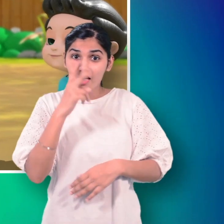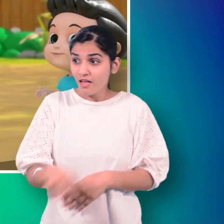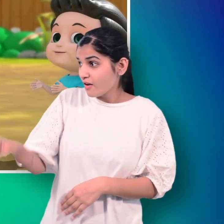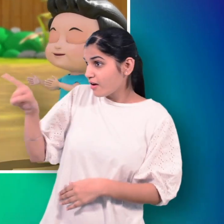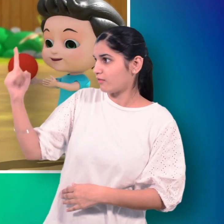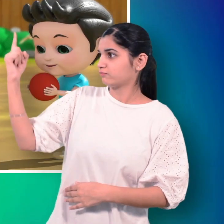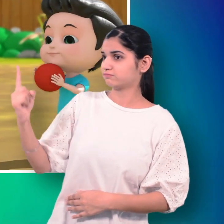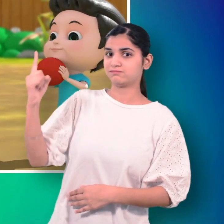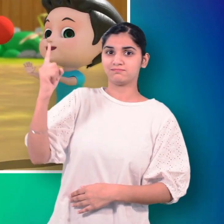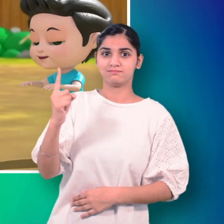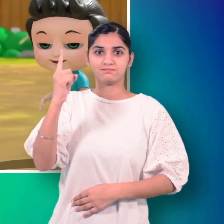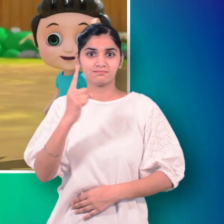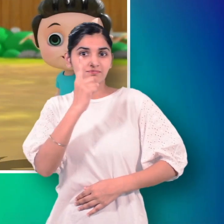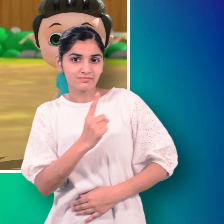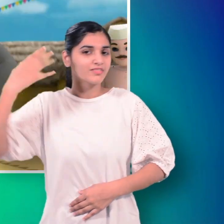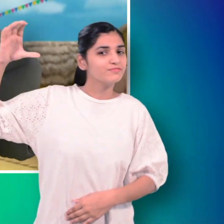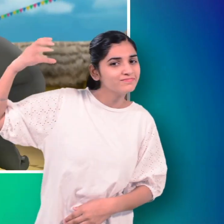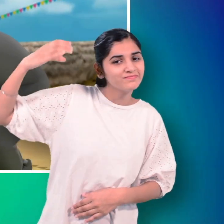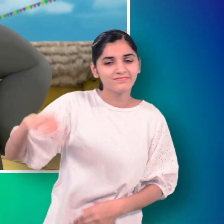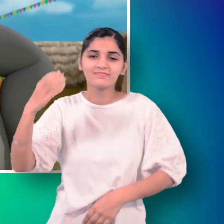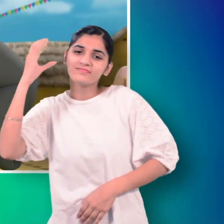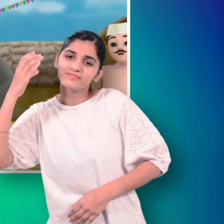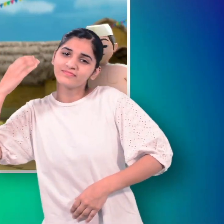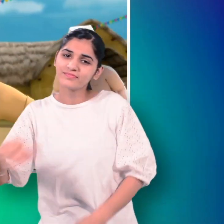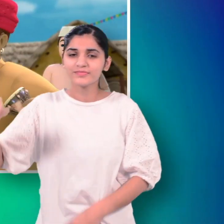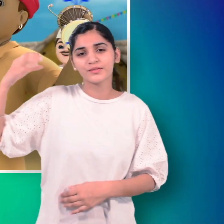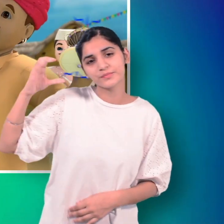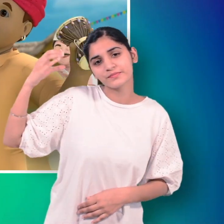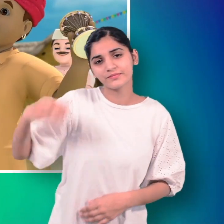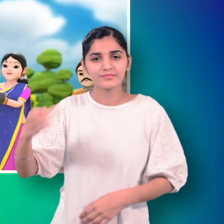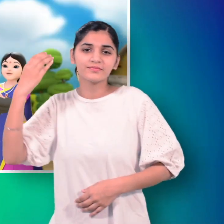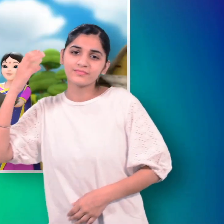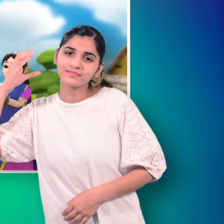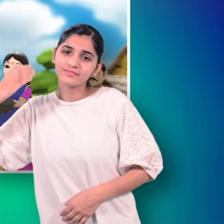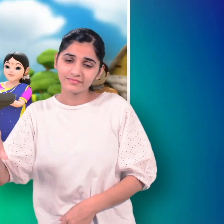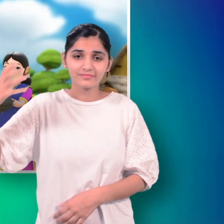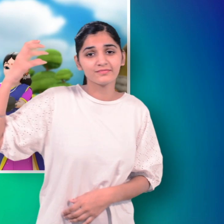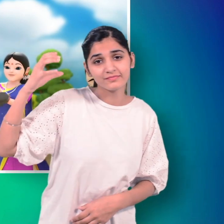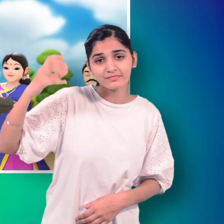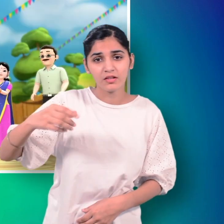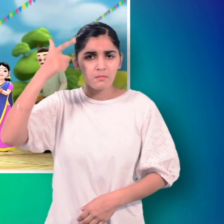देखो देखो कालू मदारी आया। कालू मदारी आया, कालू मदारी